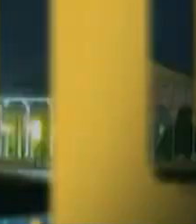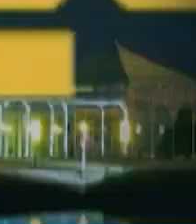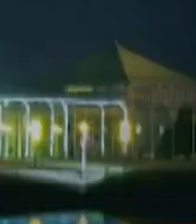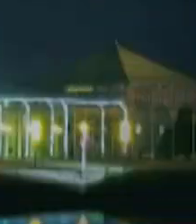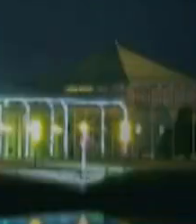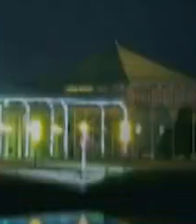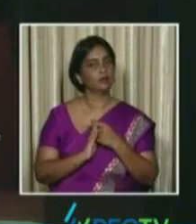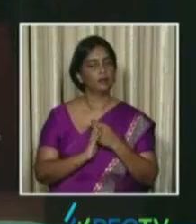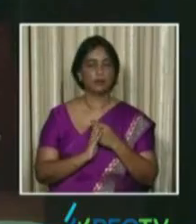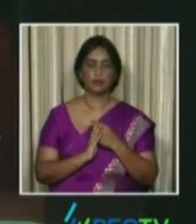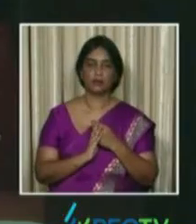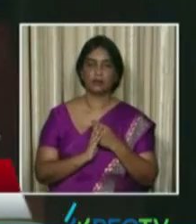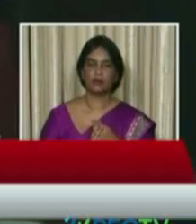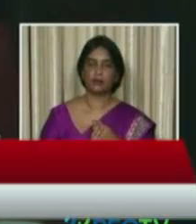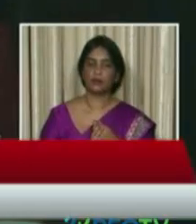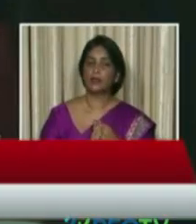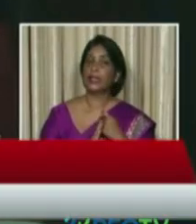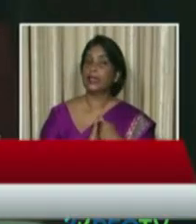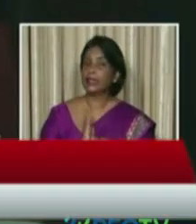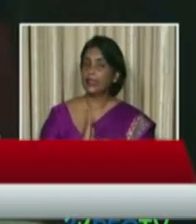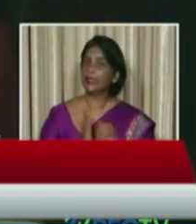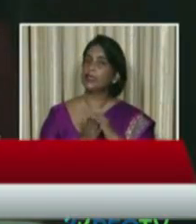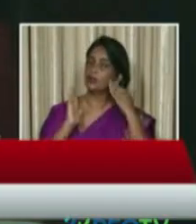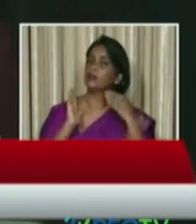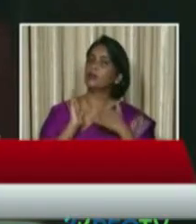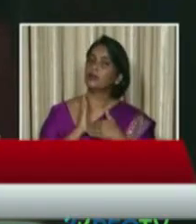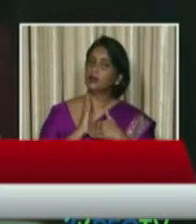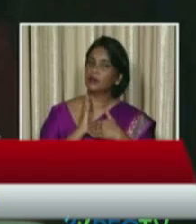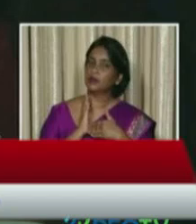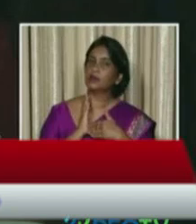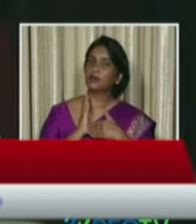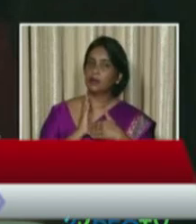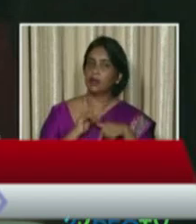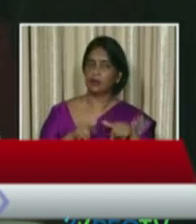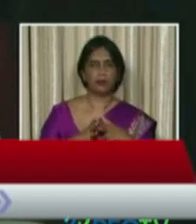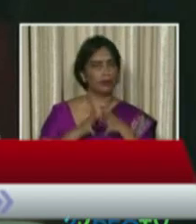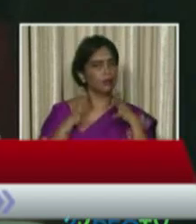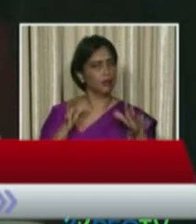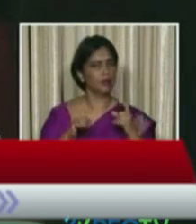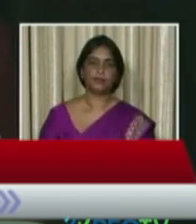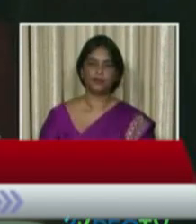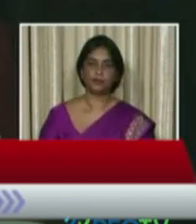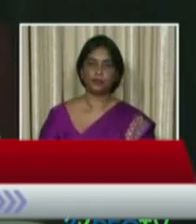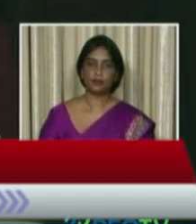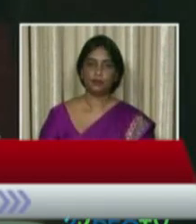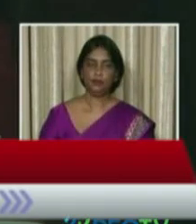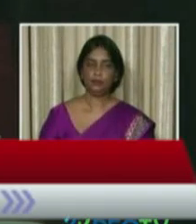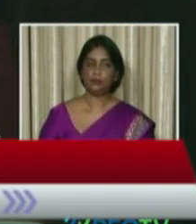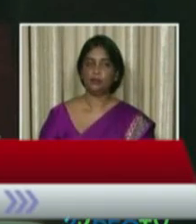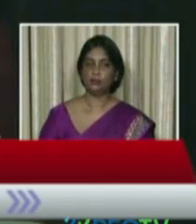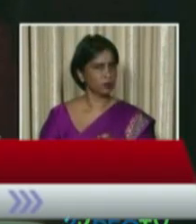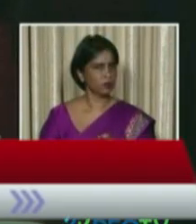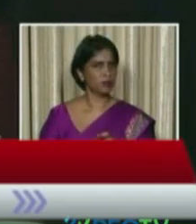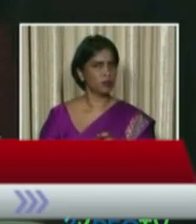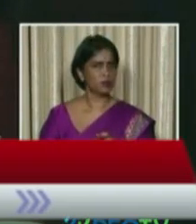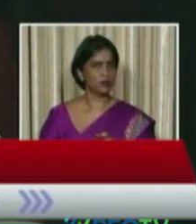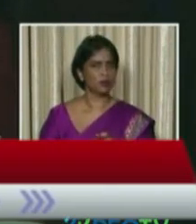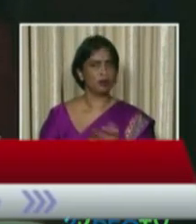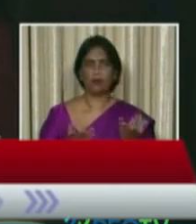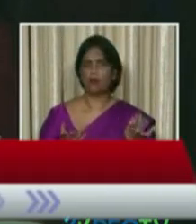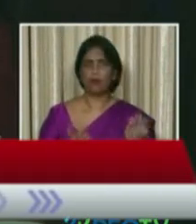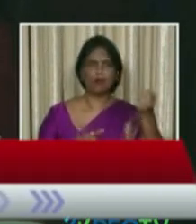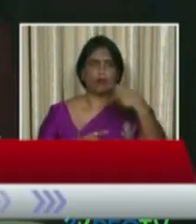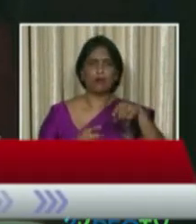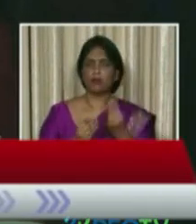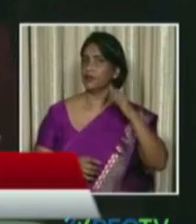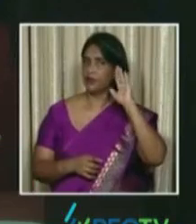කරනවා. නීති හා සාමය පිළිබඳව අද බරපතල ප්‍රශ්නයක් උද්ගත වෙලා තිබෙනවා. එනවා ගහනවා යනවා. මොකද්ද ඔබතුමන ලබා